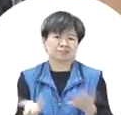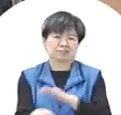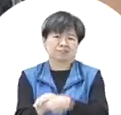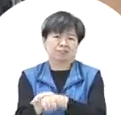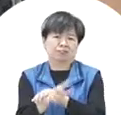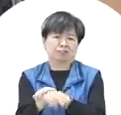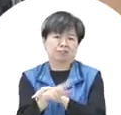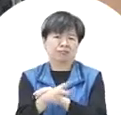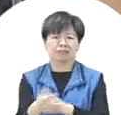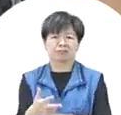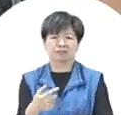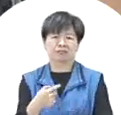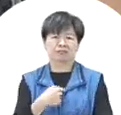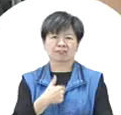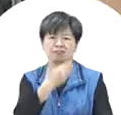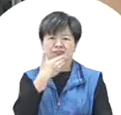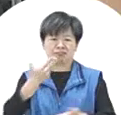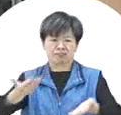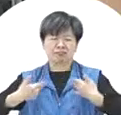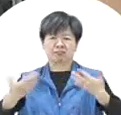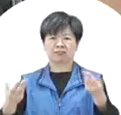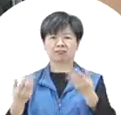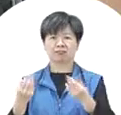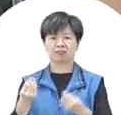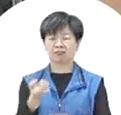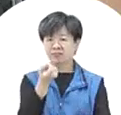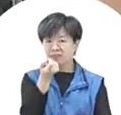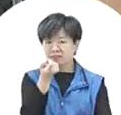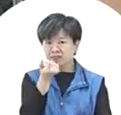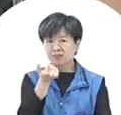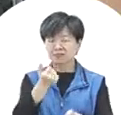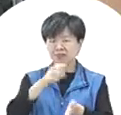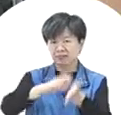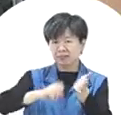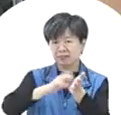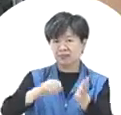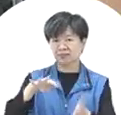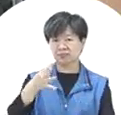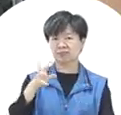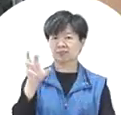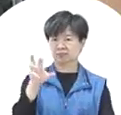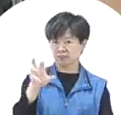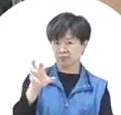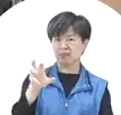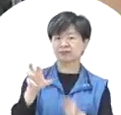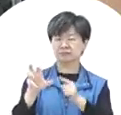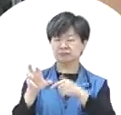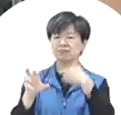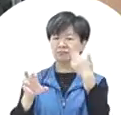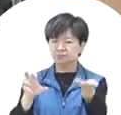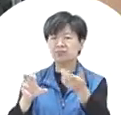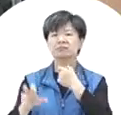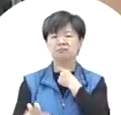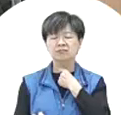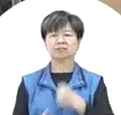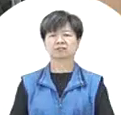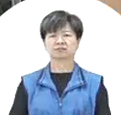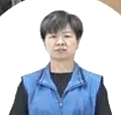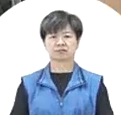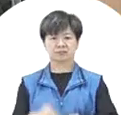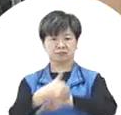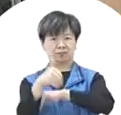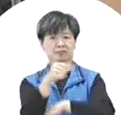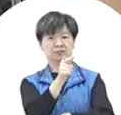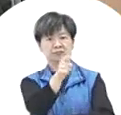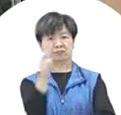容易，我觉得当然这个480点是因为他们应该，我觉得他们应该享有的。可是我在偏乡地区，